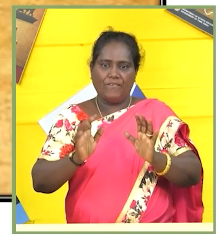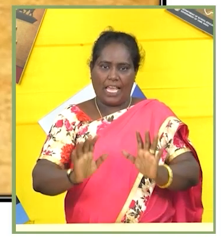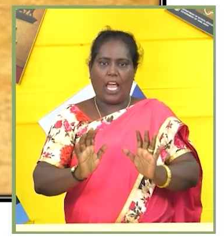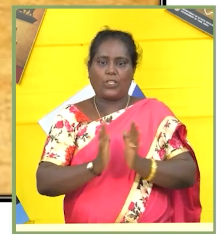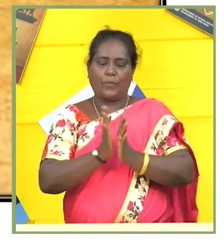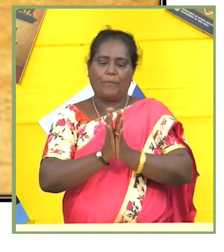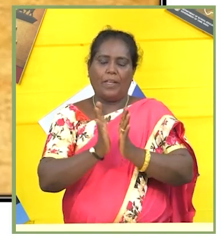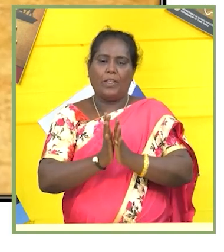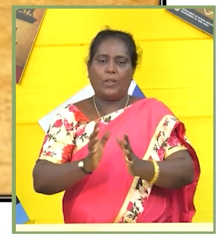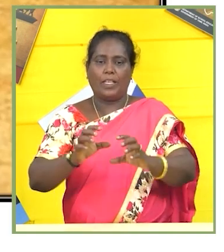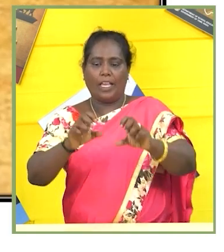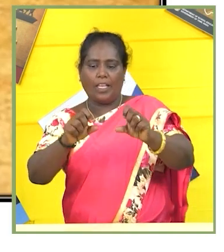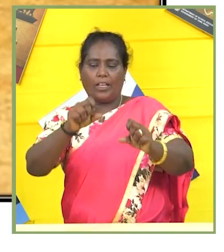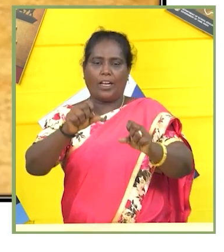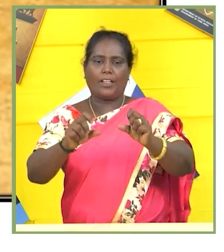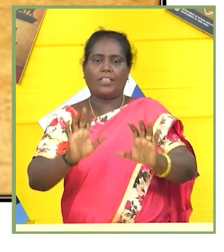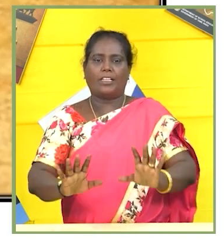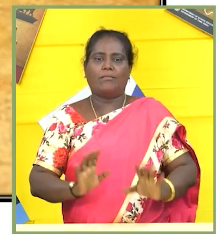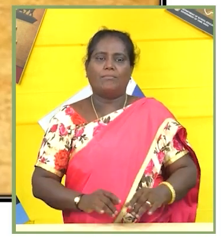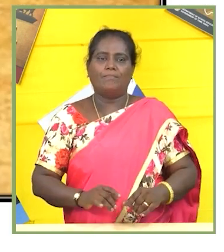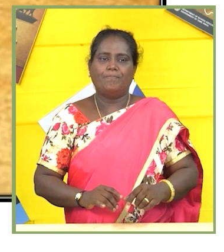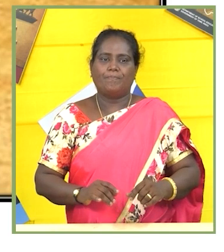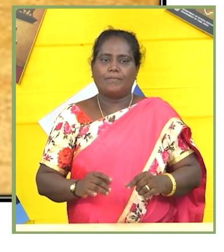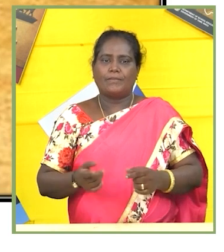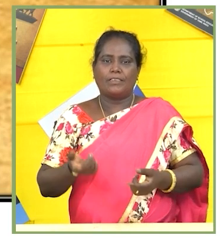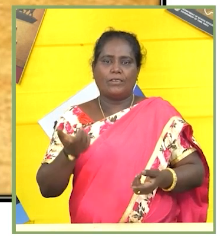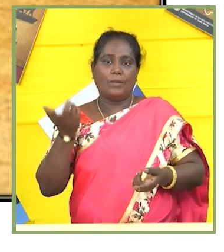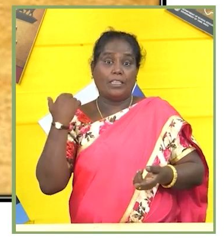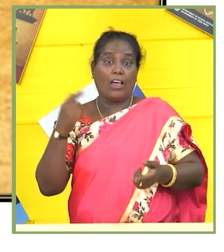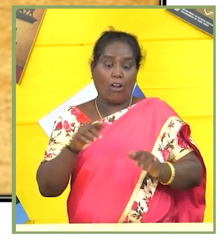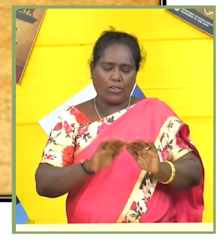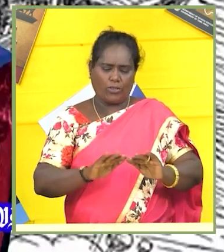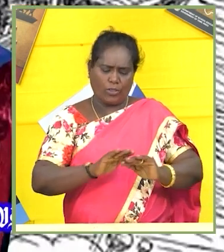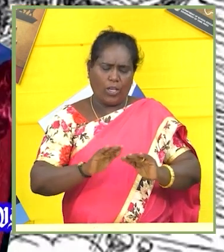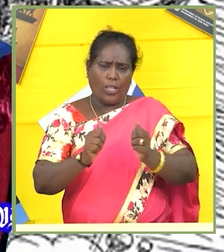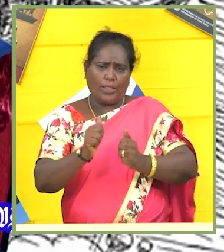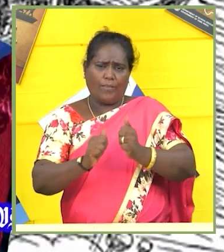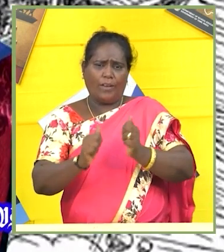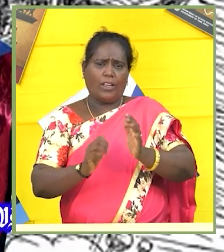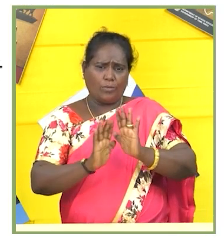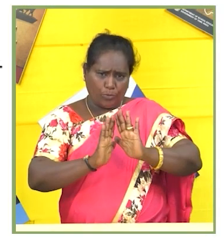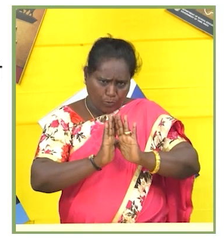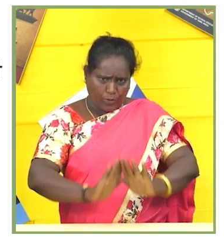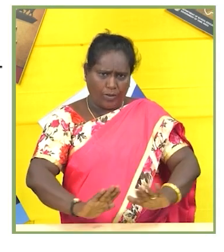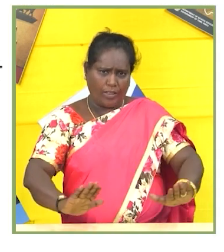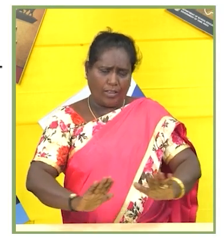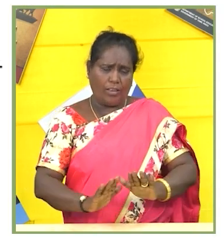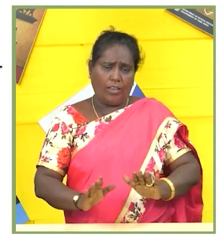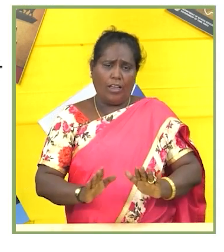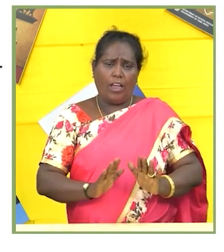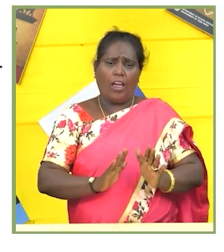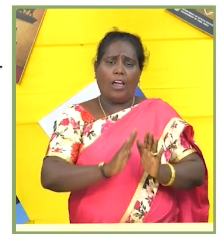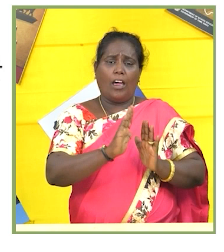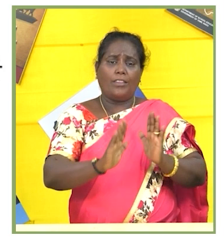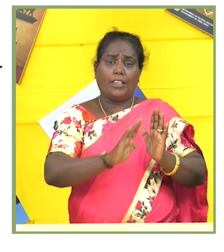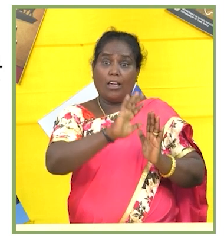ஸ்பெயினோட தேசிய விளையாட்டு இந்த காளை சண்டை தான். இந்த காளை சண்டையில் அவங்க ஆயுதங்களை பயன்படுத்துவது கூட உண்டு. அதாவது அந்த ஆட்டத்தோட